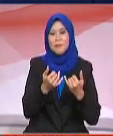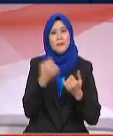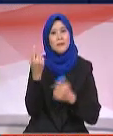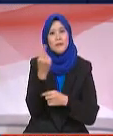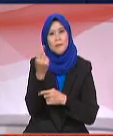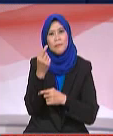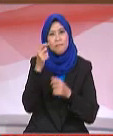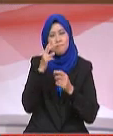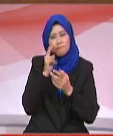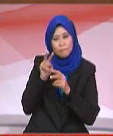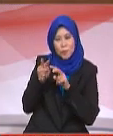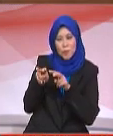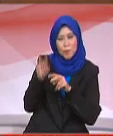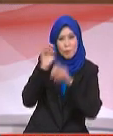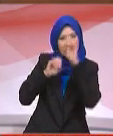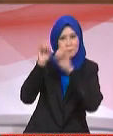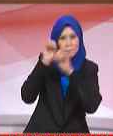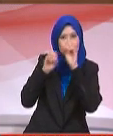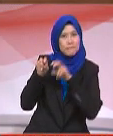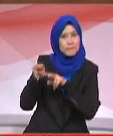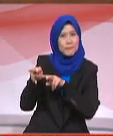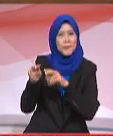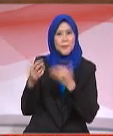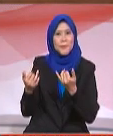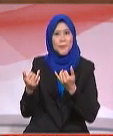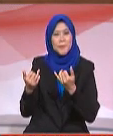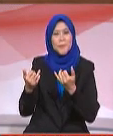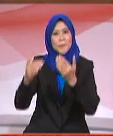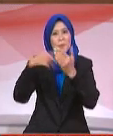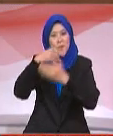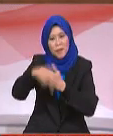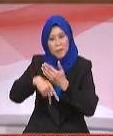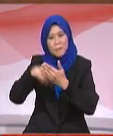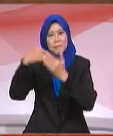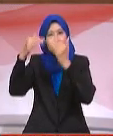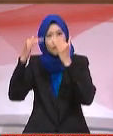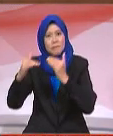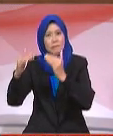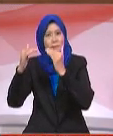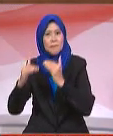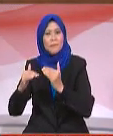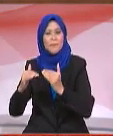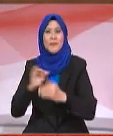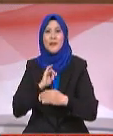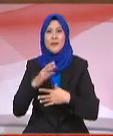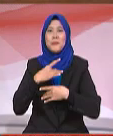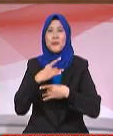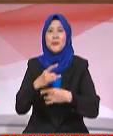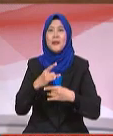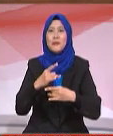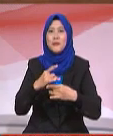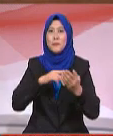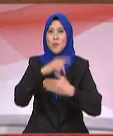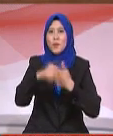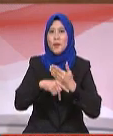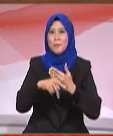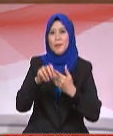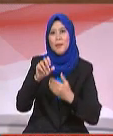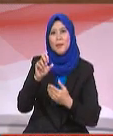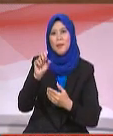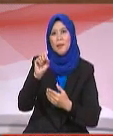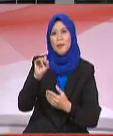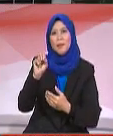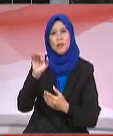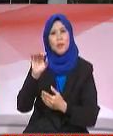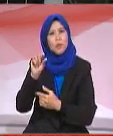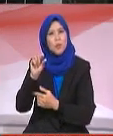sentiasa mengikuti beliau daripada segmen ke segmen, dan segmen yang saya selalu minati adalah segmen Yok Ngeteh itu